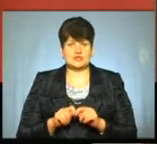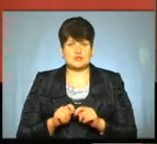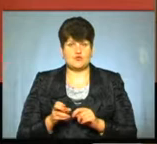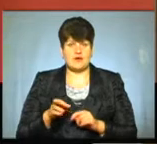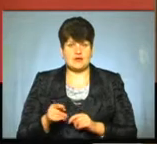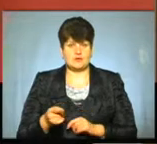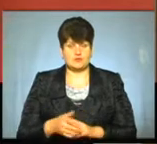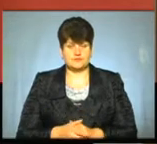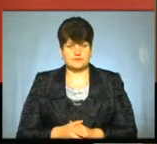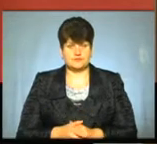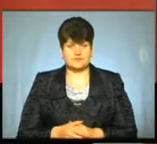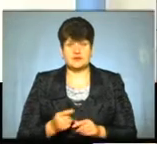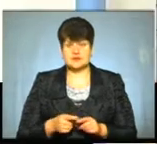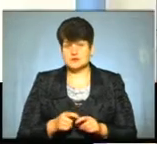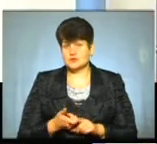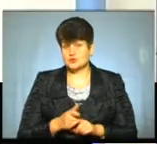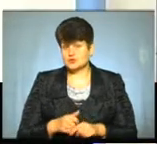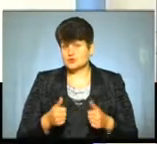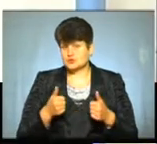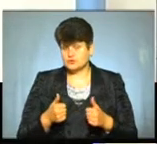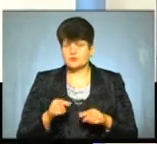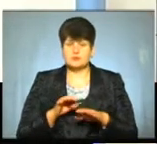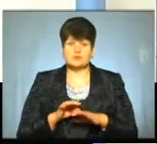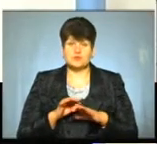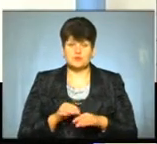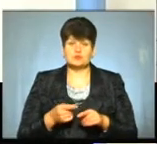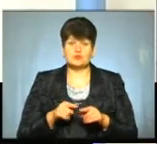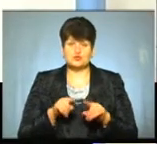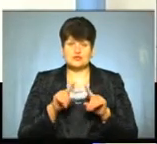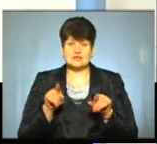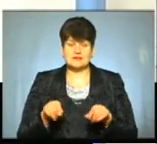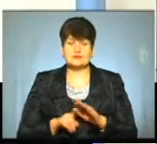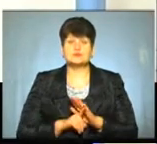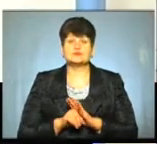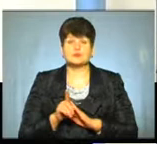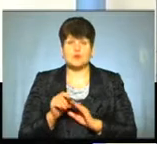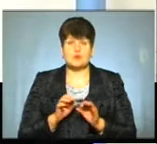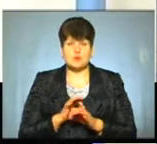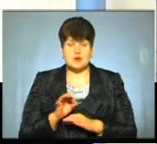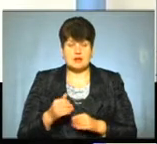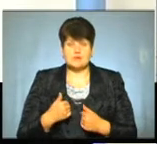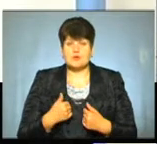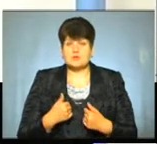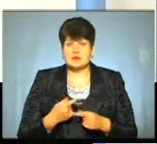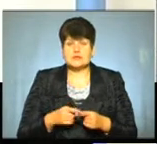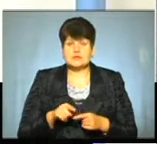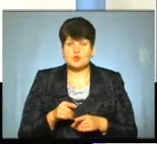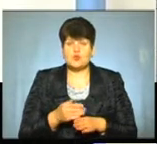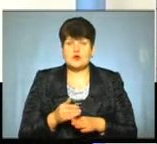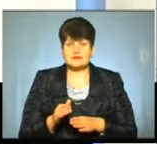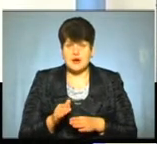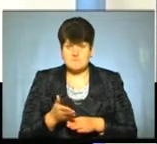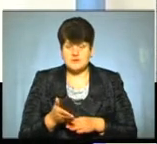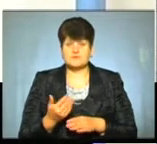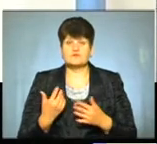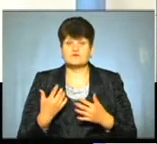на Тернопільщині? Це дуже добре, що ми проводимо цю сертифікацію як пілотний проект, бо ми на цьому